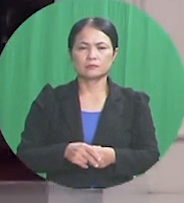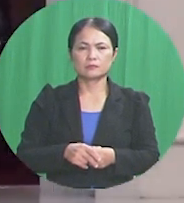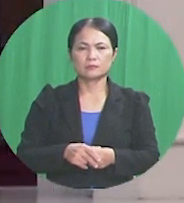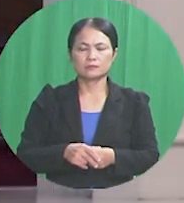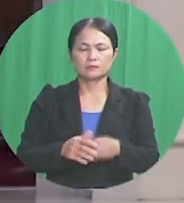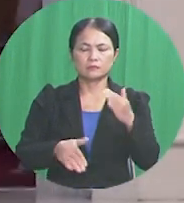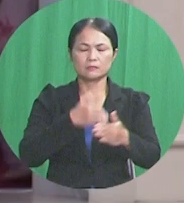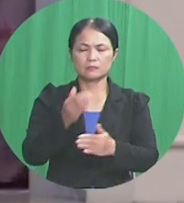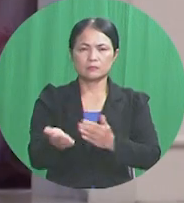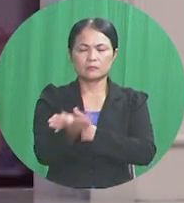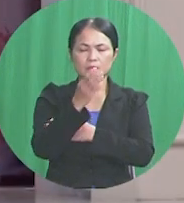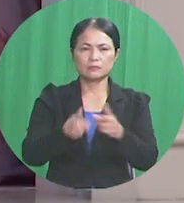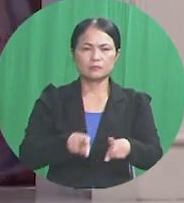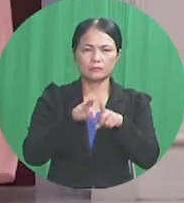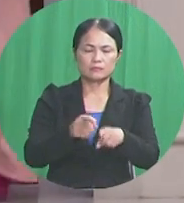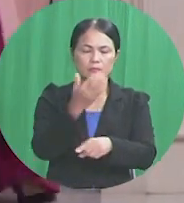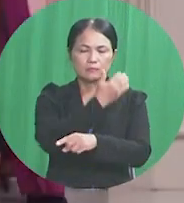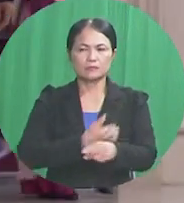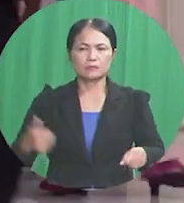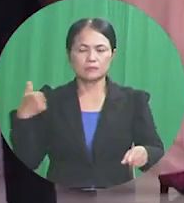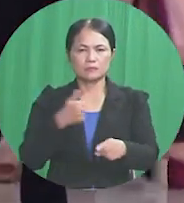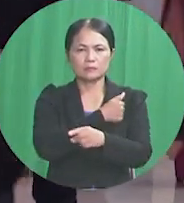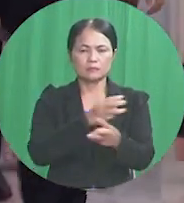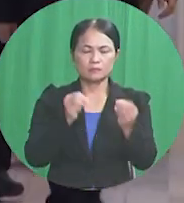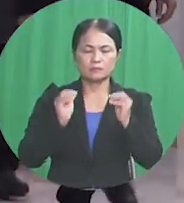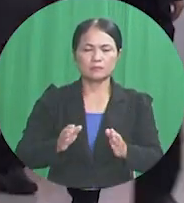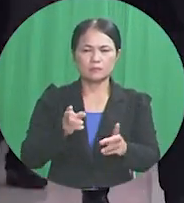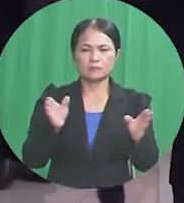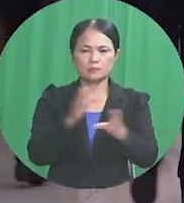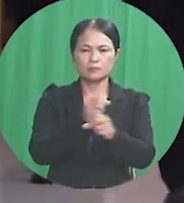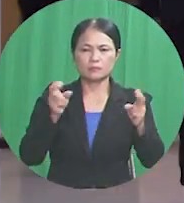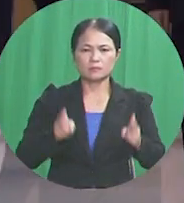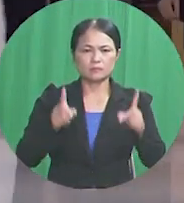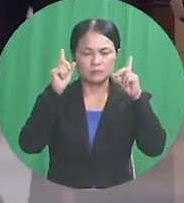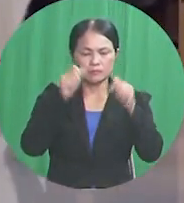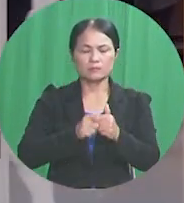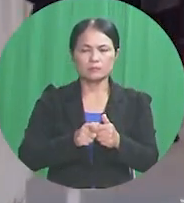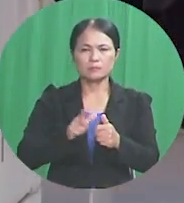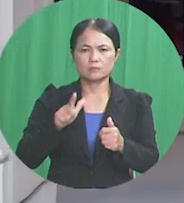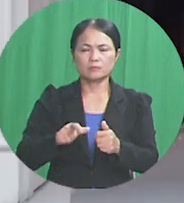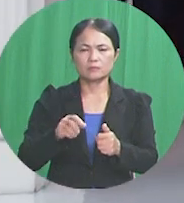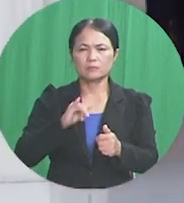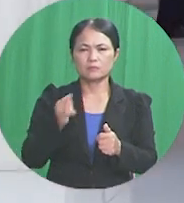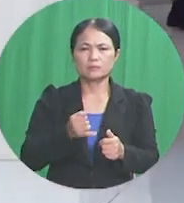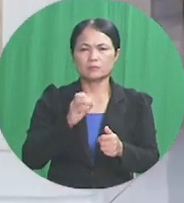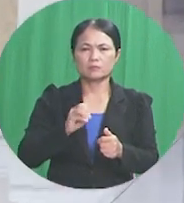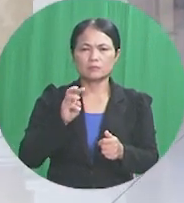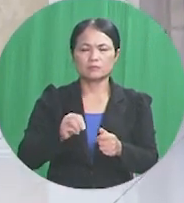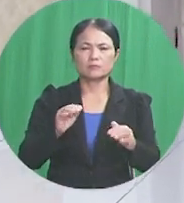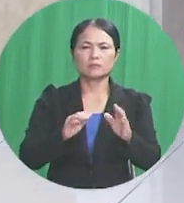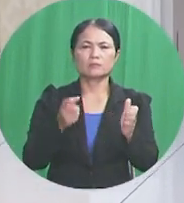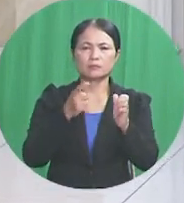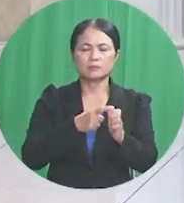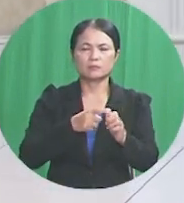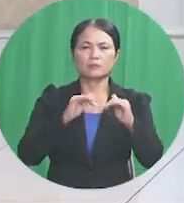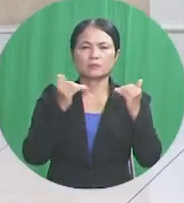បន្ទាប់មកនៅព្រឹកដដាលនោះដែរសម្តេចតេជោនាយករដ្ឋមន្ត្រីបានអនុញ្ញាតឲ្យឯកឧត្តមលេហៃជុងសមាជិកមជ្ឈមបក